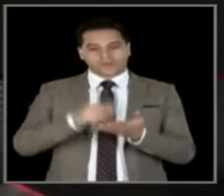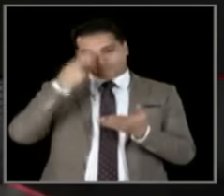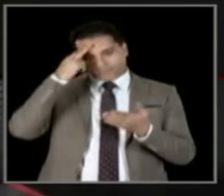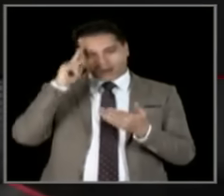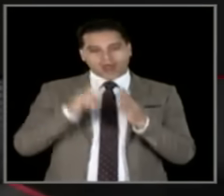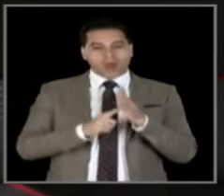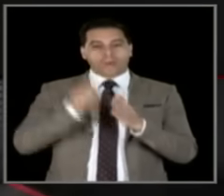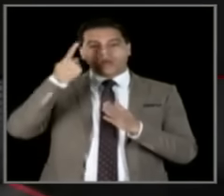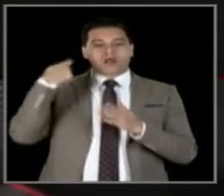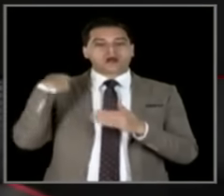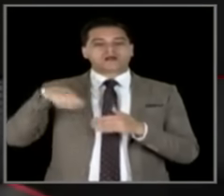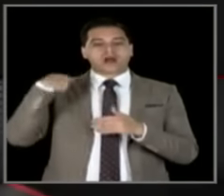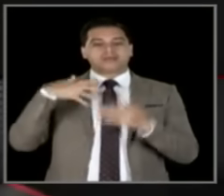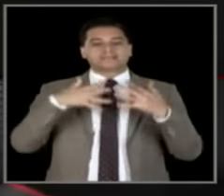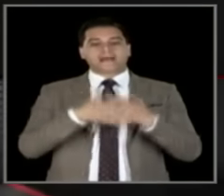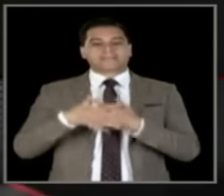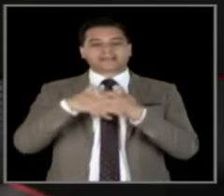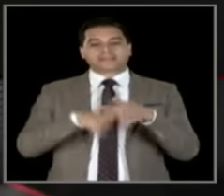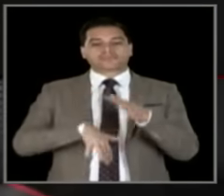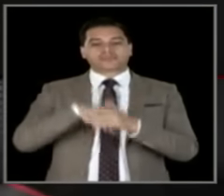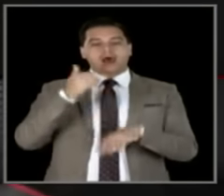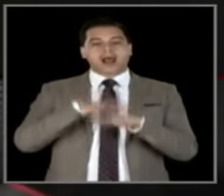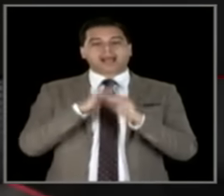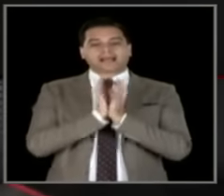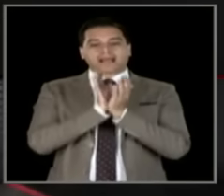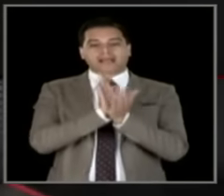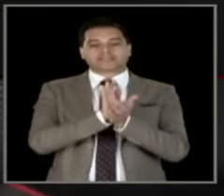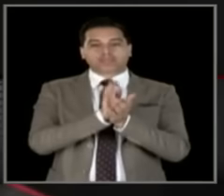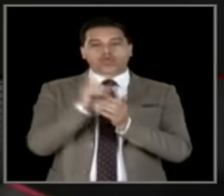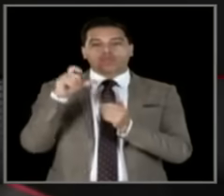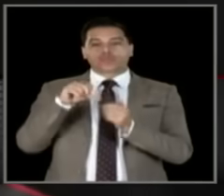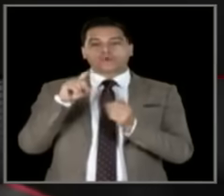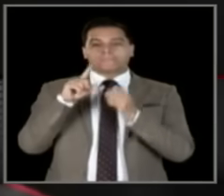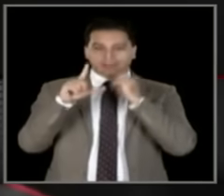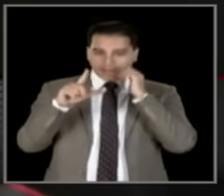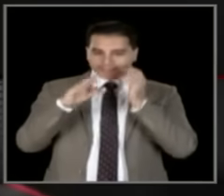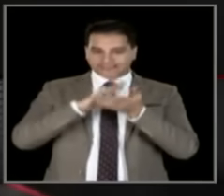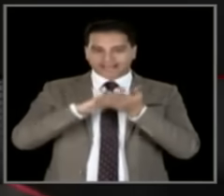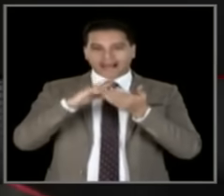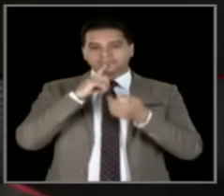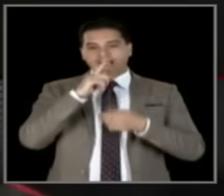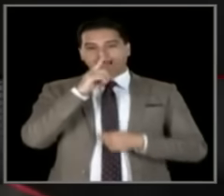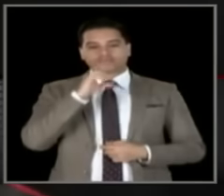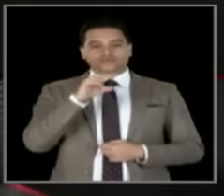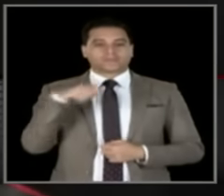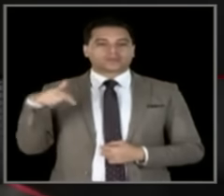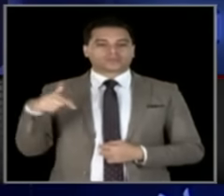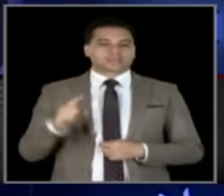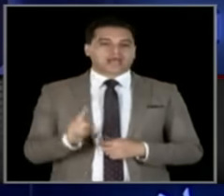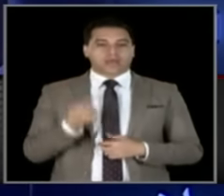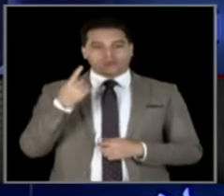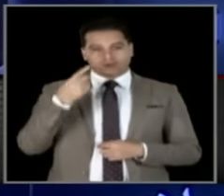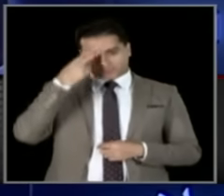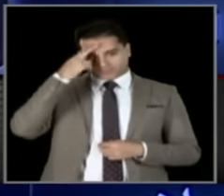من هو أول رئيس أمريكي حصل على جائزة نوبل للسلام عام 1906؟